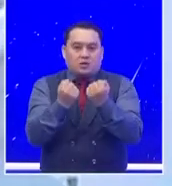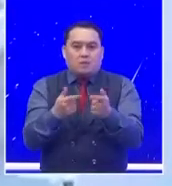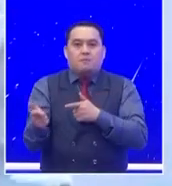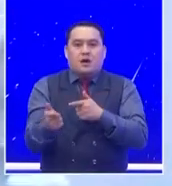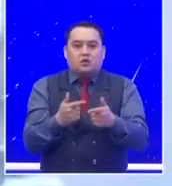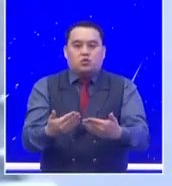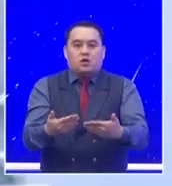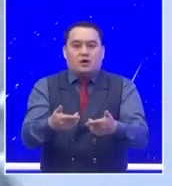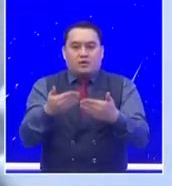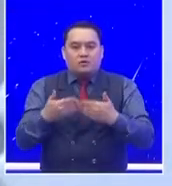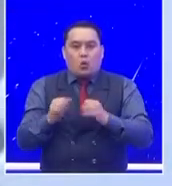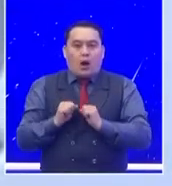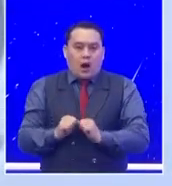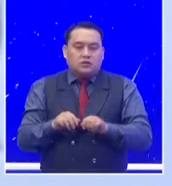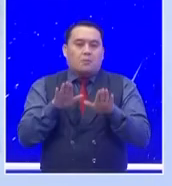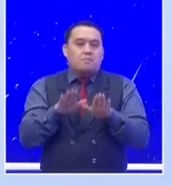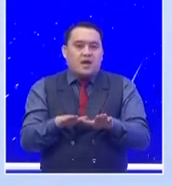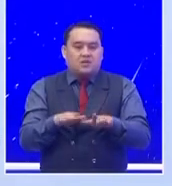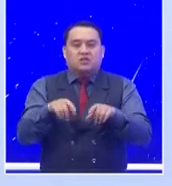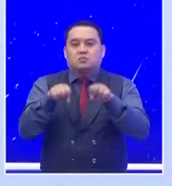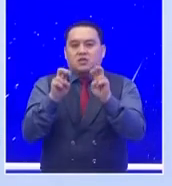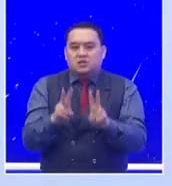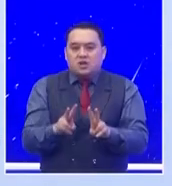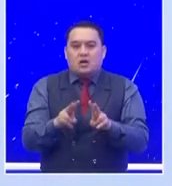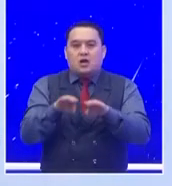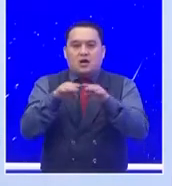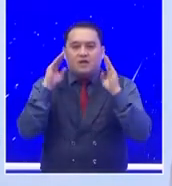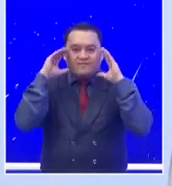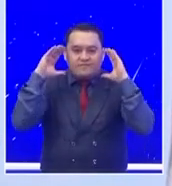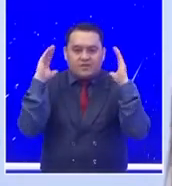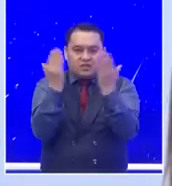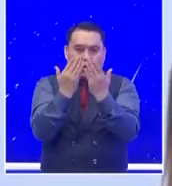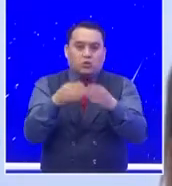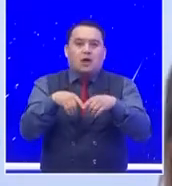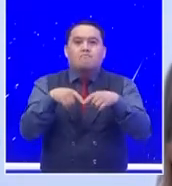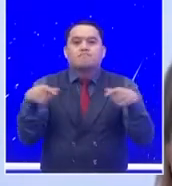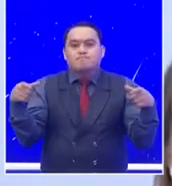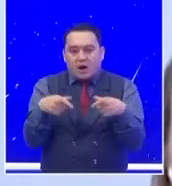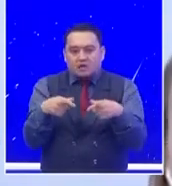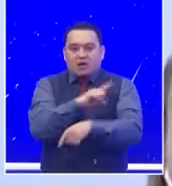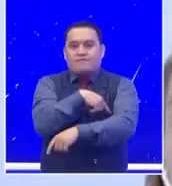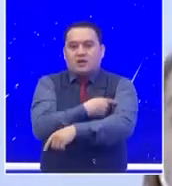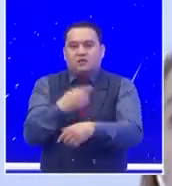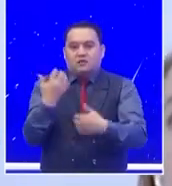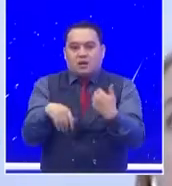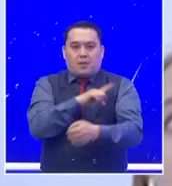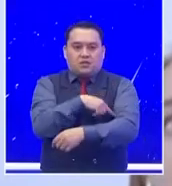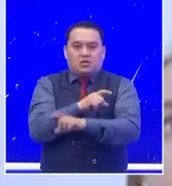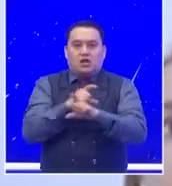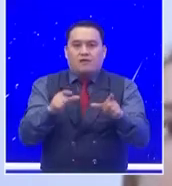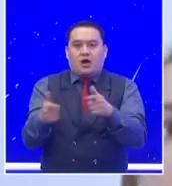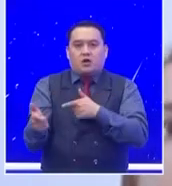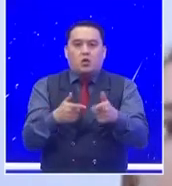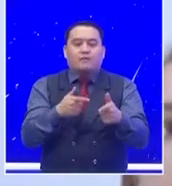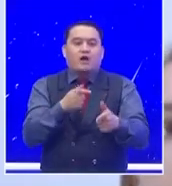терапии подготовлены места с боксами для изоляции в инфекционных больницах врачебный и средний медицинский персонал